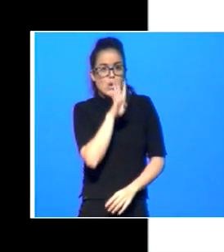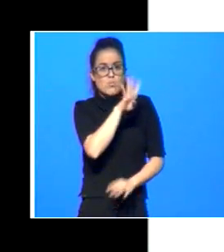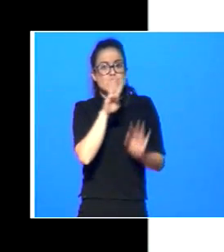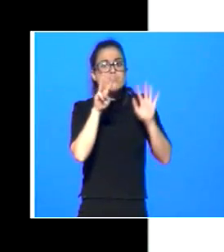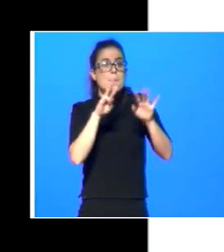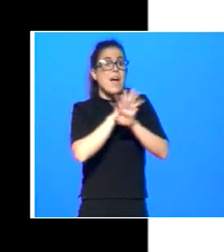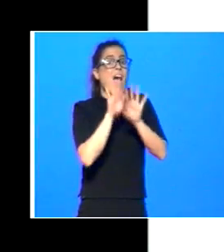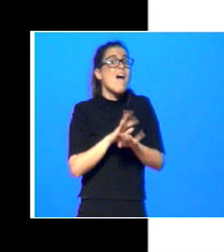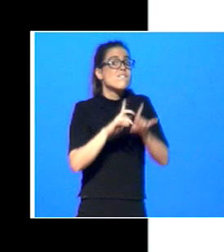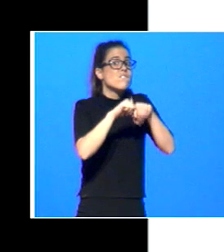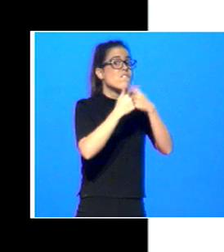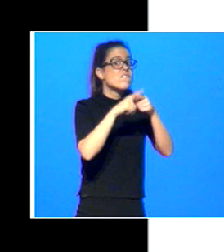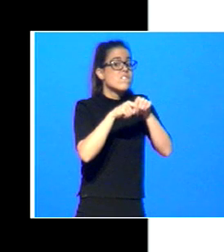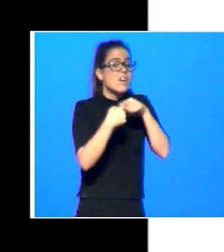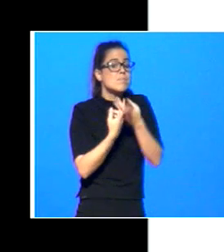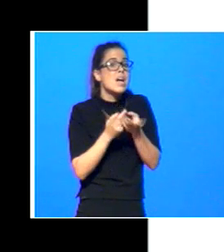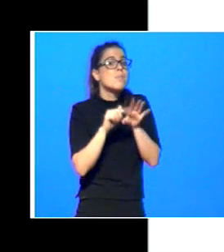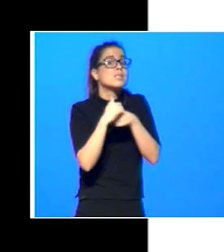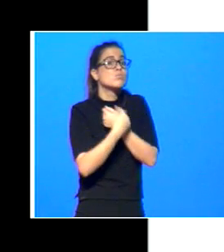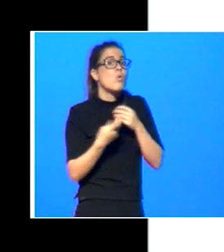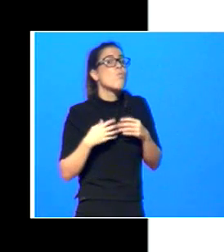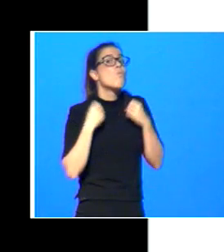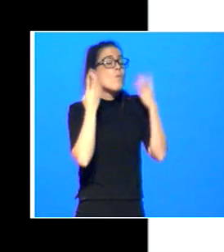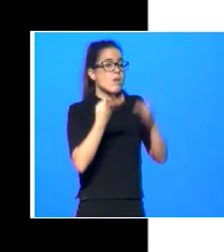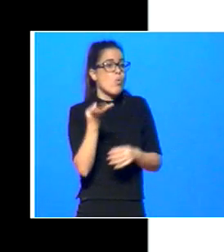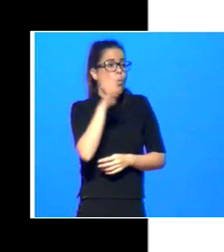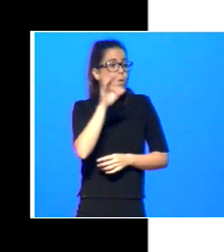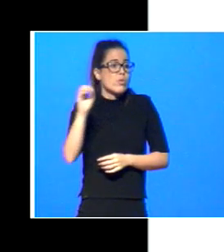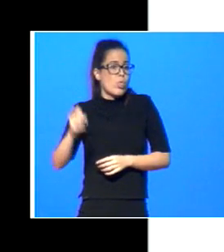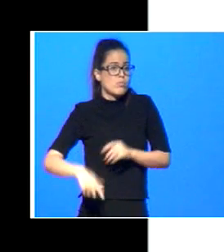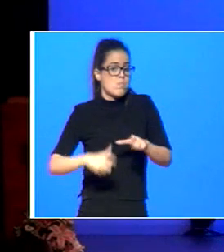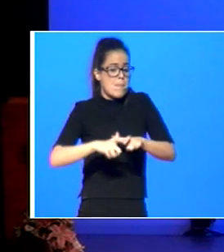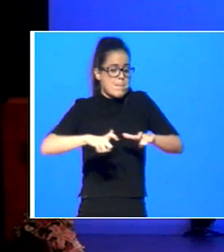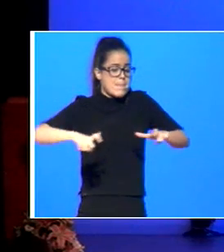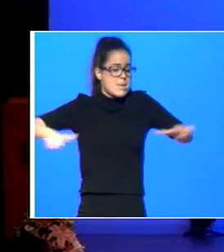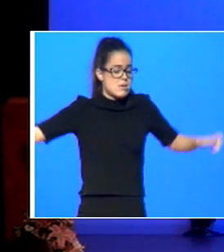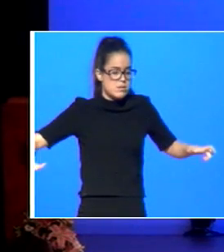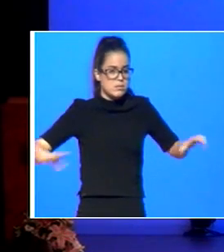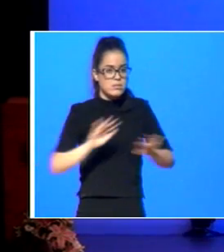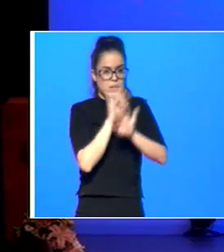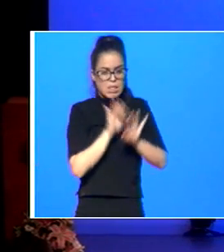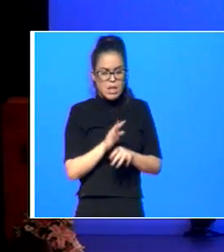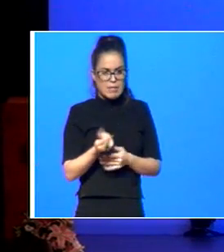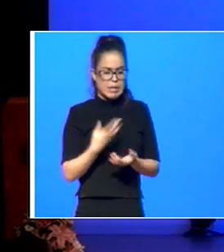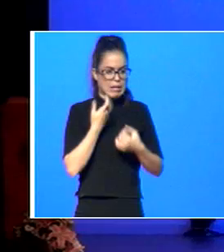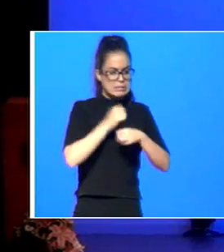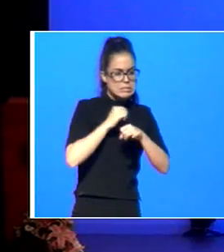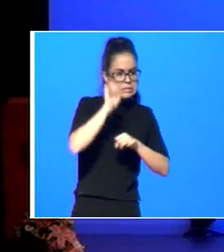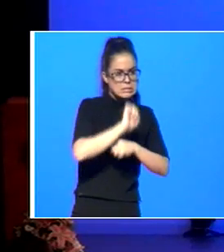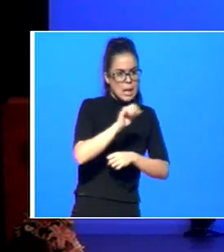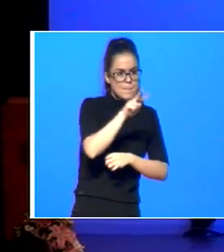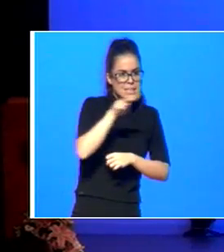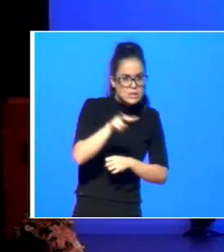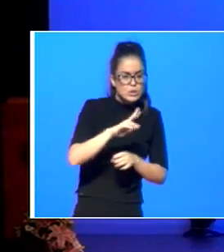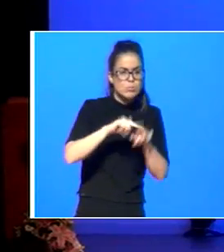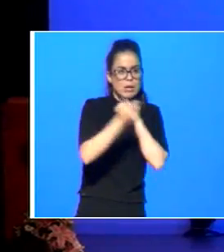dira 400 familia. Eta begiraliak dira, jantokiko zaintzaileak 20 eta eskolaz kanpoko